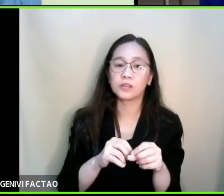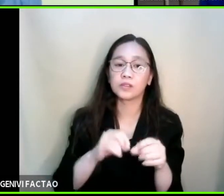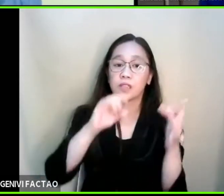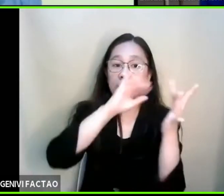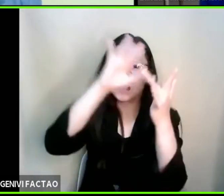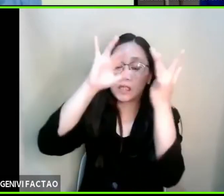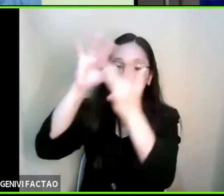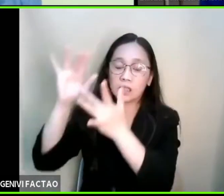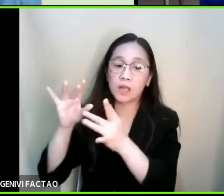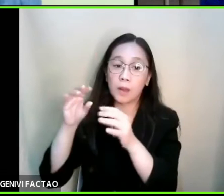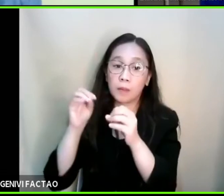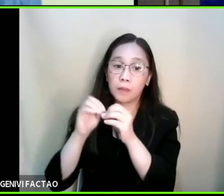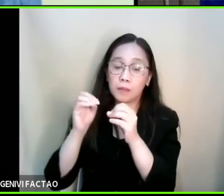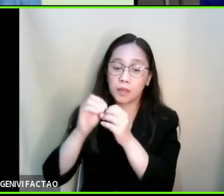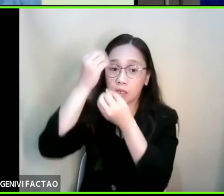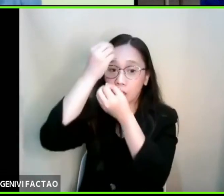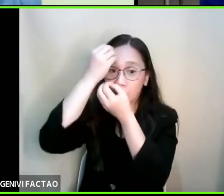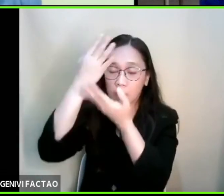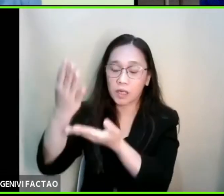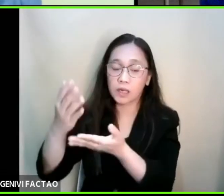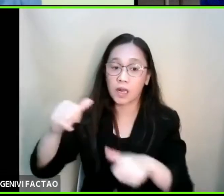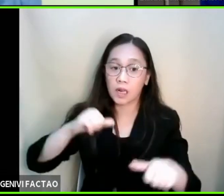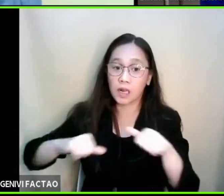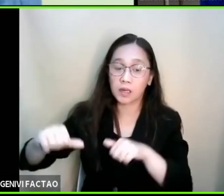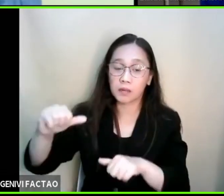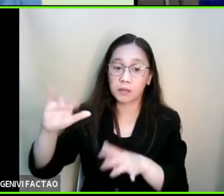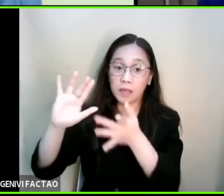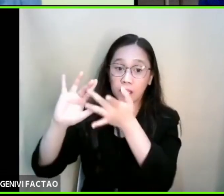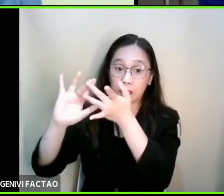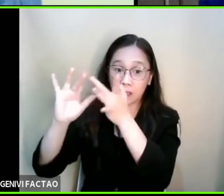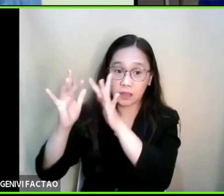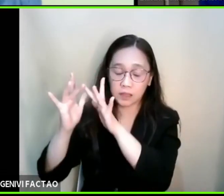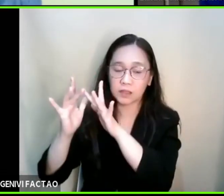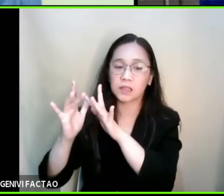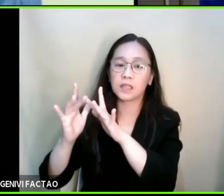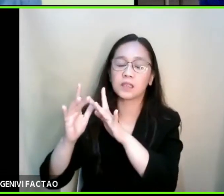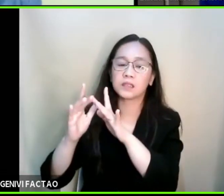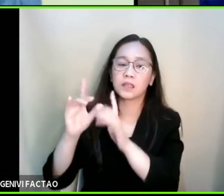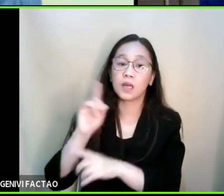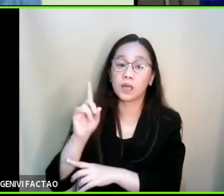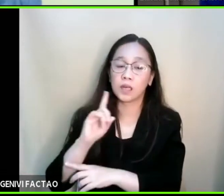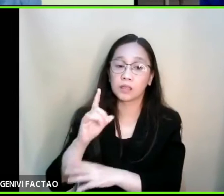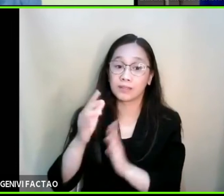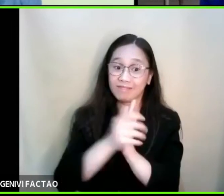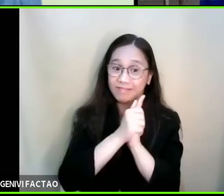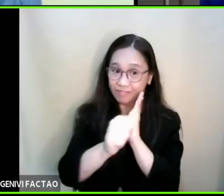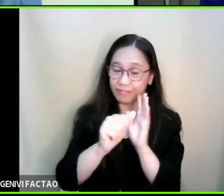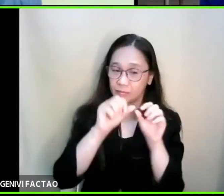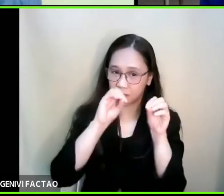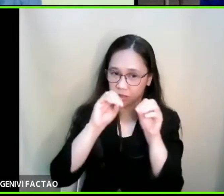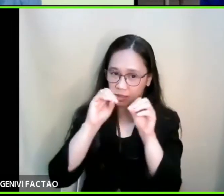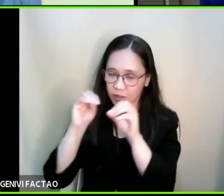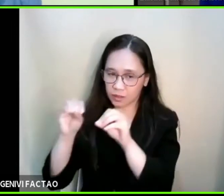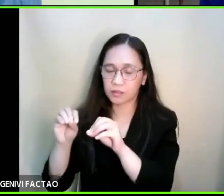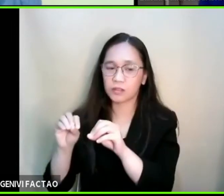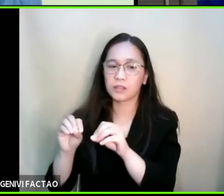there's information is really available online kung ano yung mga skills na pwedeng ituro, ano yung mga curriculum na